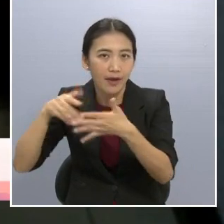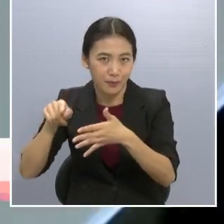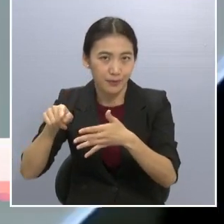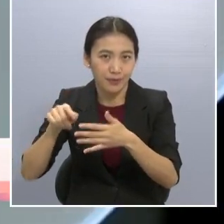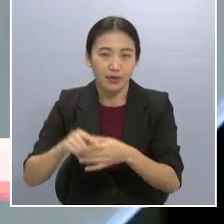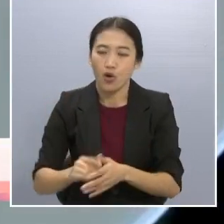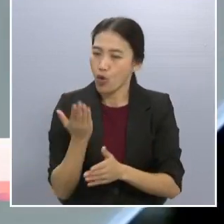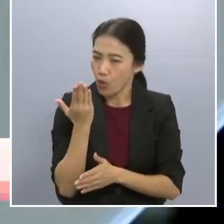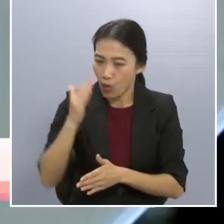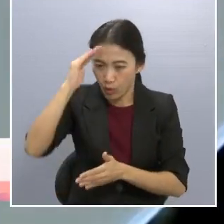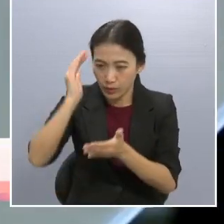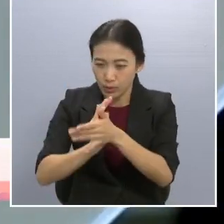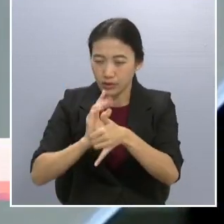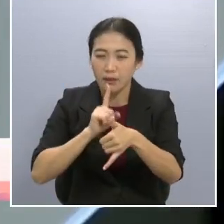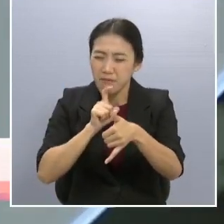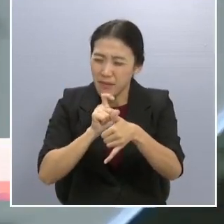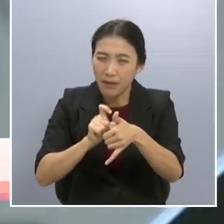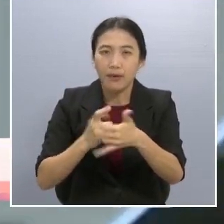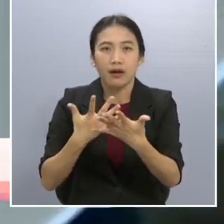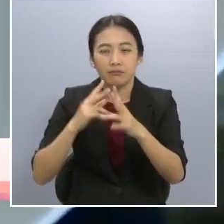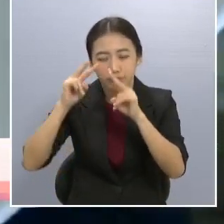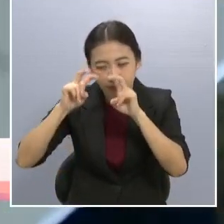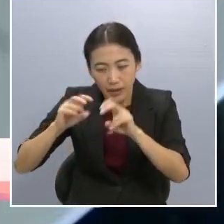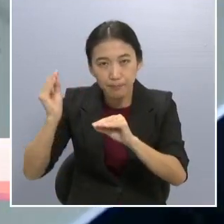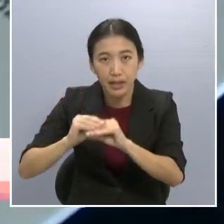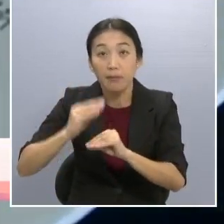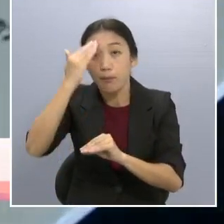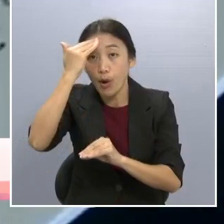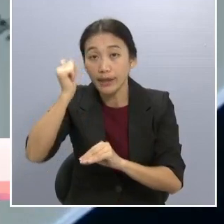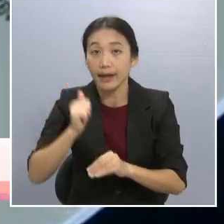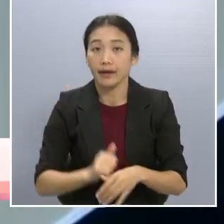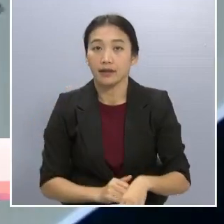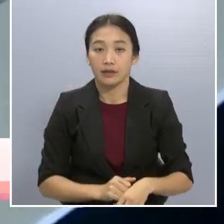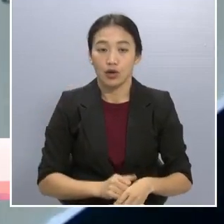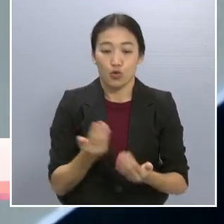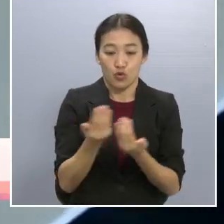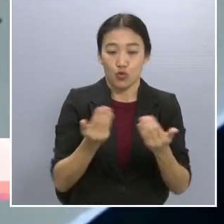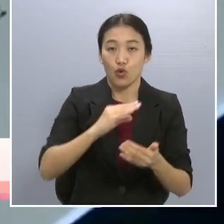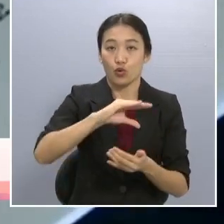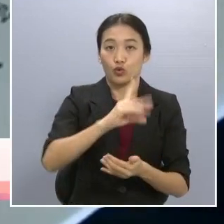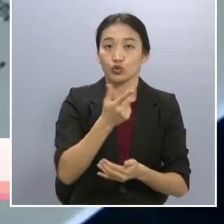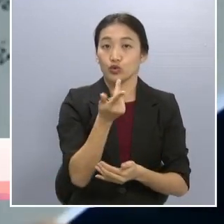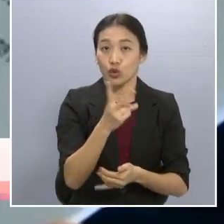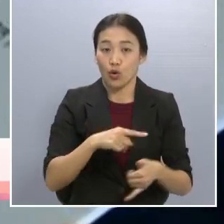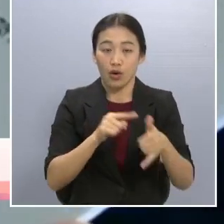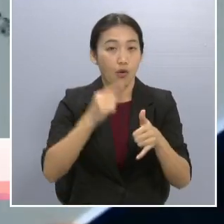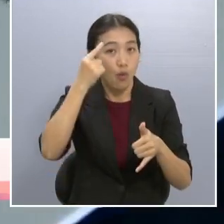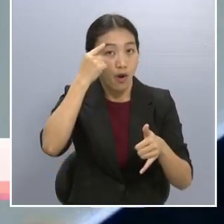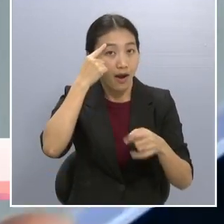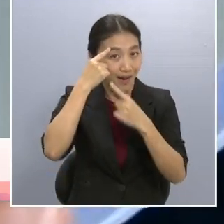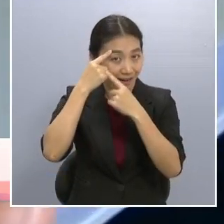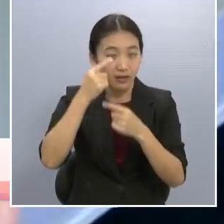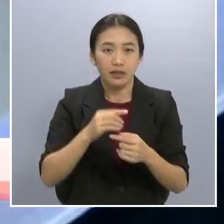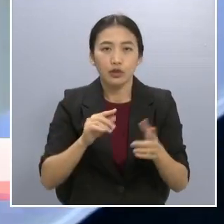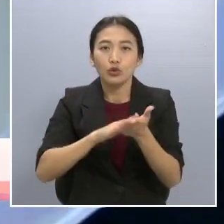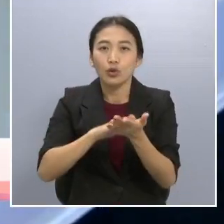าสตร์ลักษณะของรอยกระสุนที่เข้าที่หัวคิ้วซ้ายของน้องโชครับว่าเป็นลักษณะคล้ายกับการเจาะยิงจึงเชื่อว่